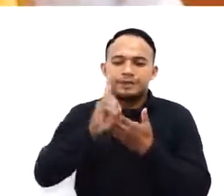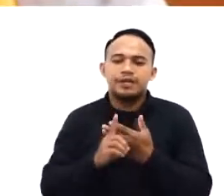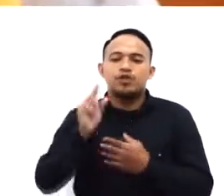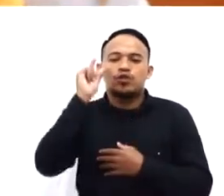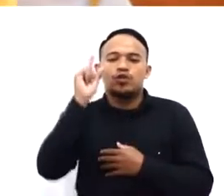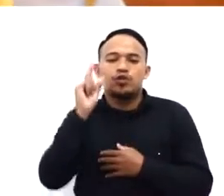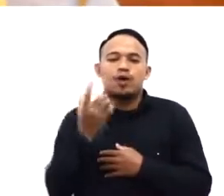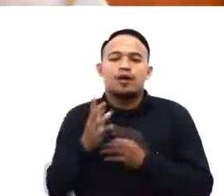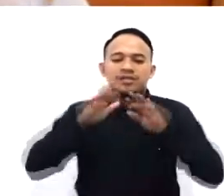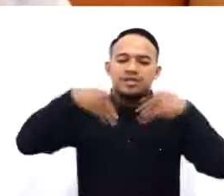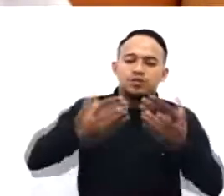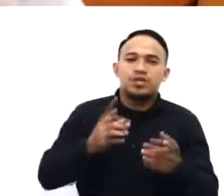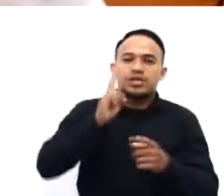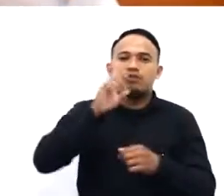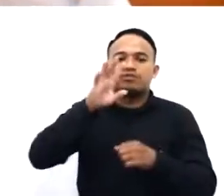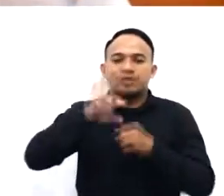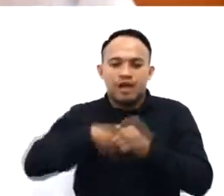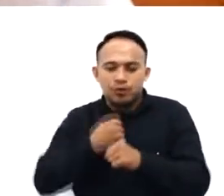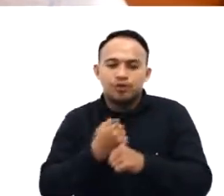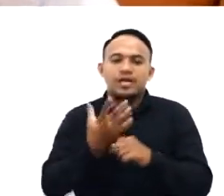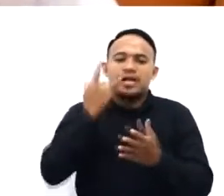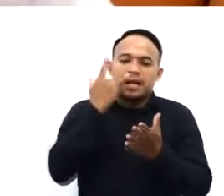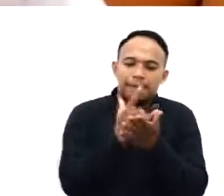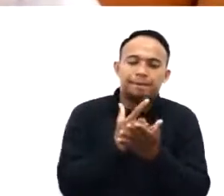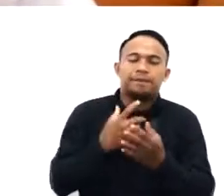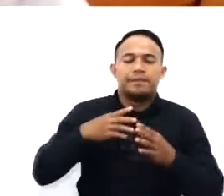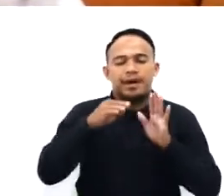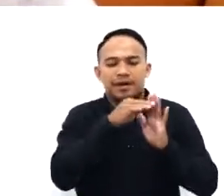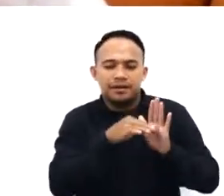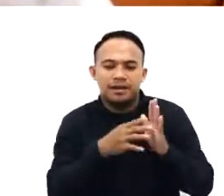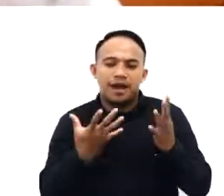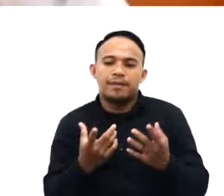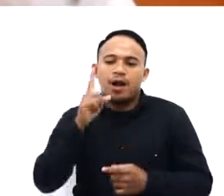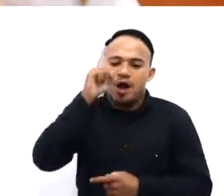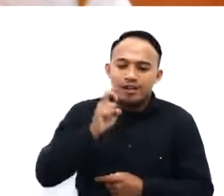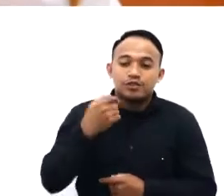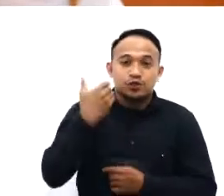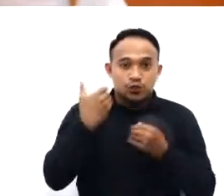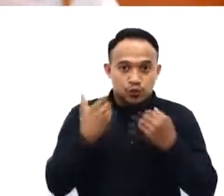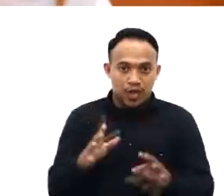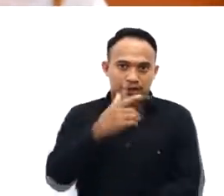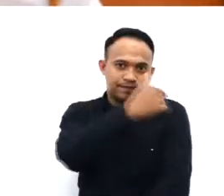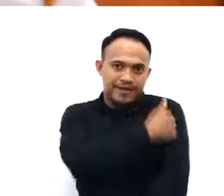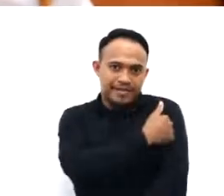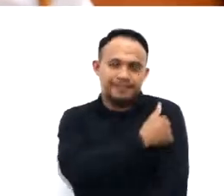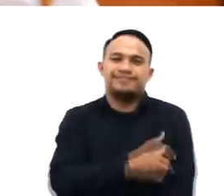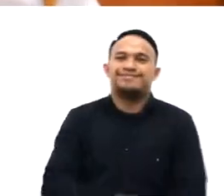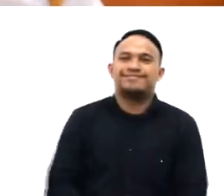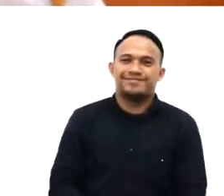Desember 2021 di Provinsi Gorontalo dari total sasaran